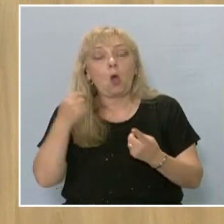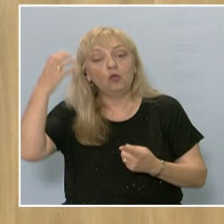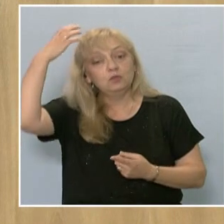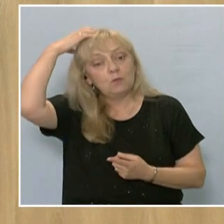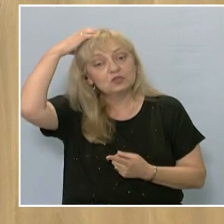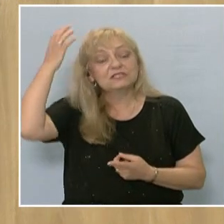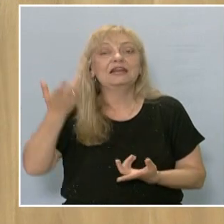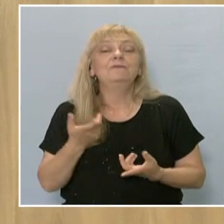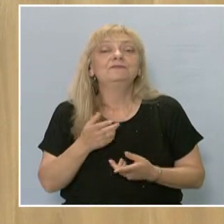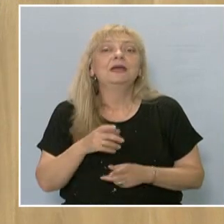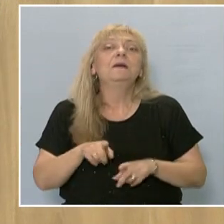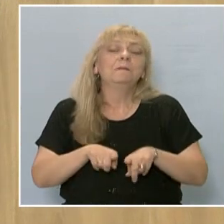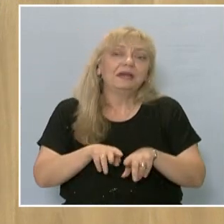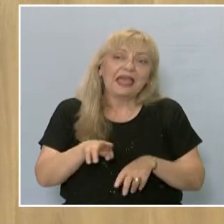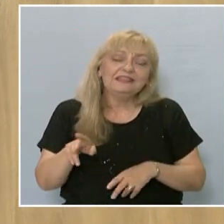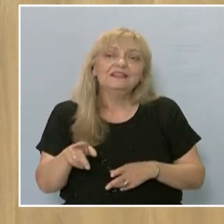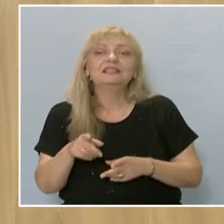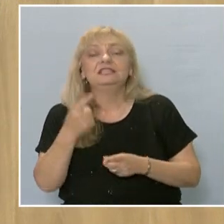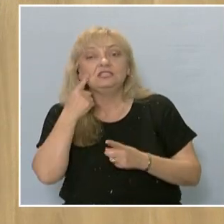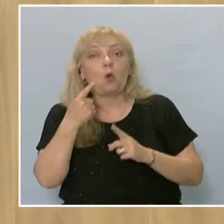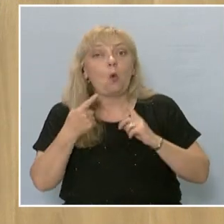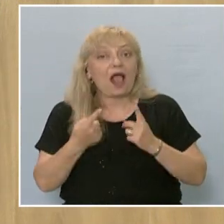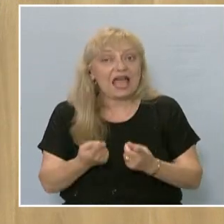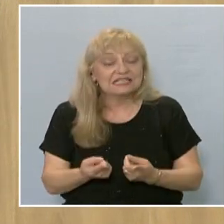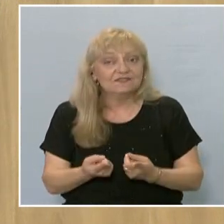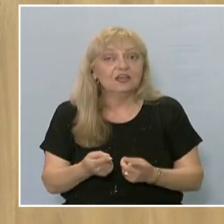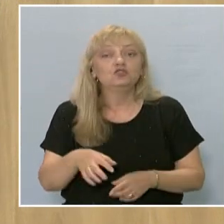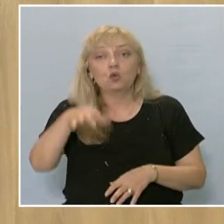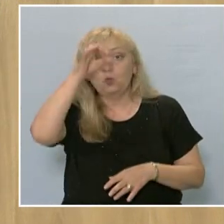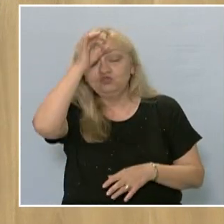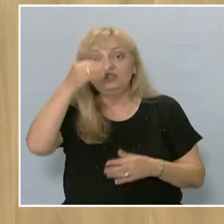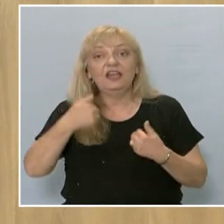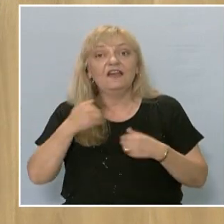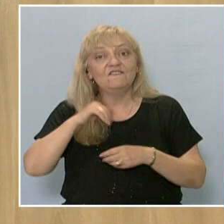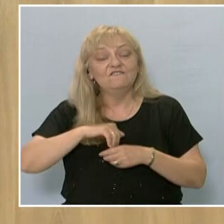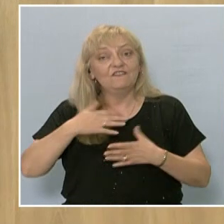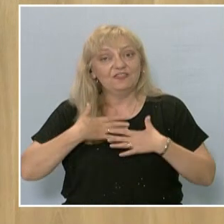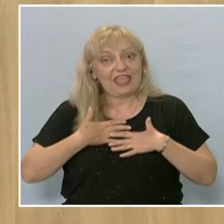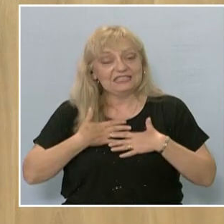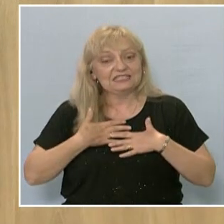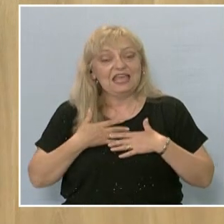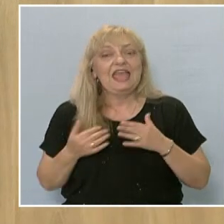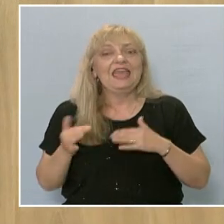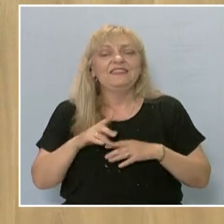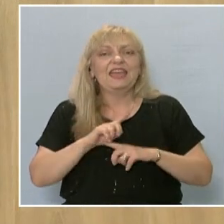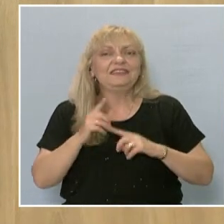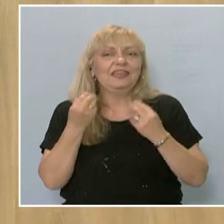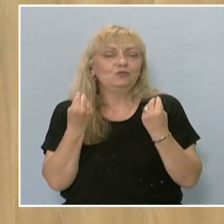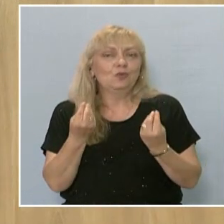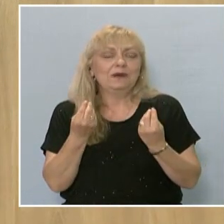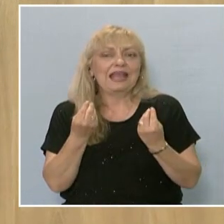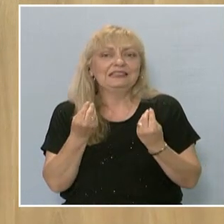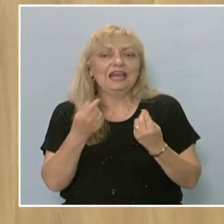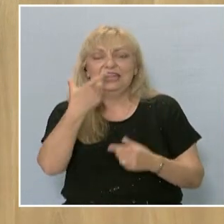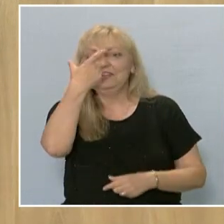сестрата трети приятелката и се оказва че ученикът в нас е най-неподходящата личност която да учим за